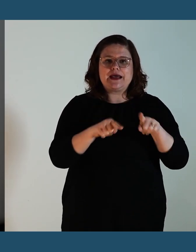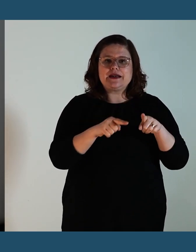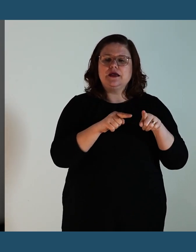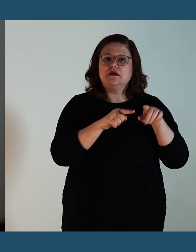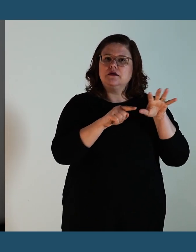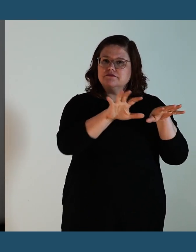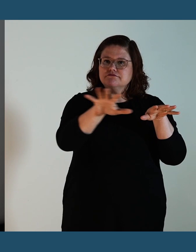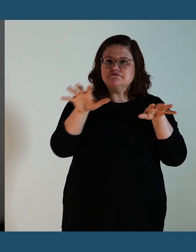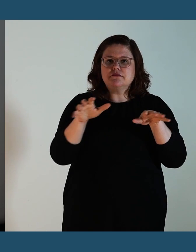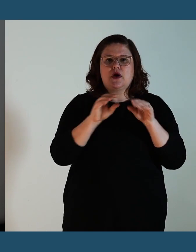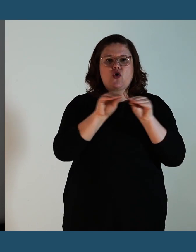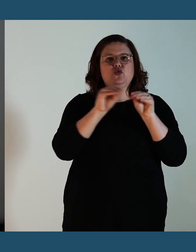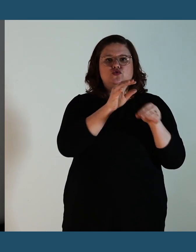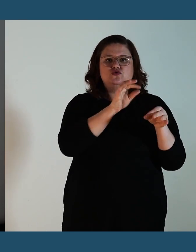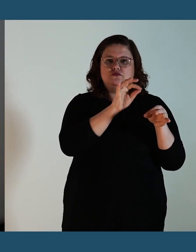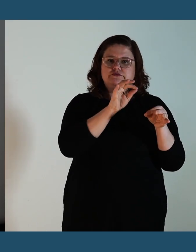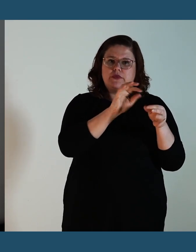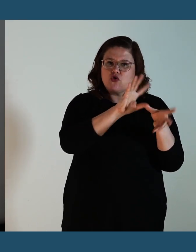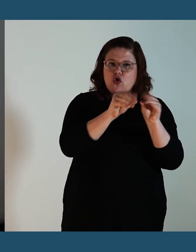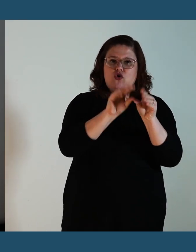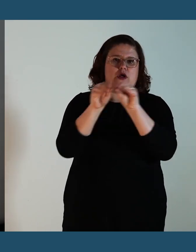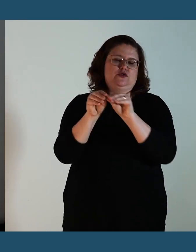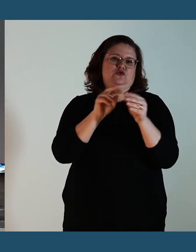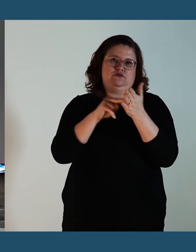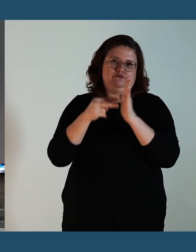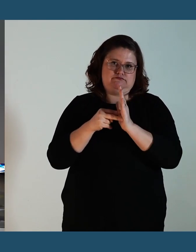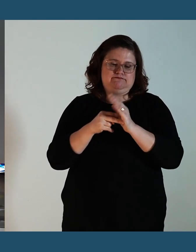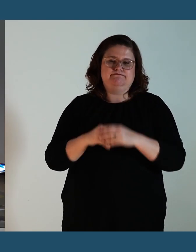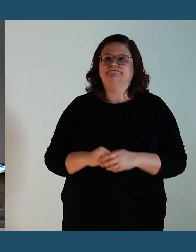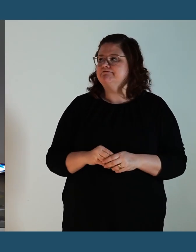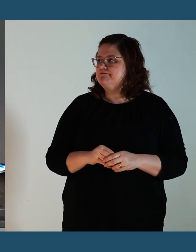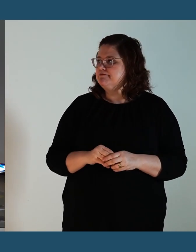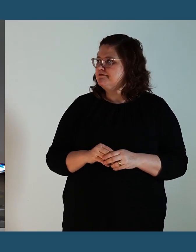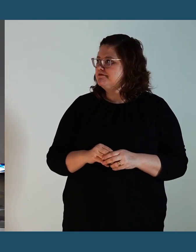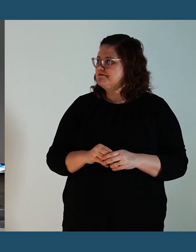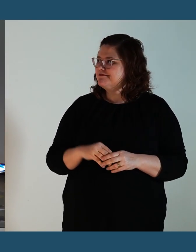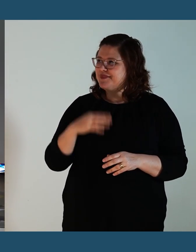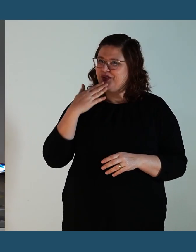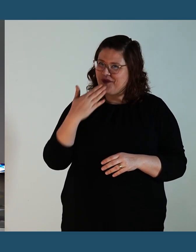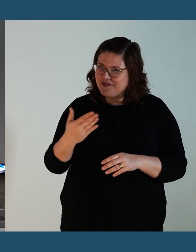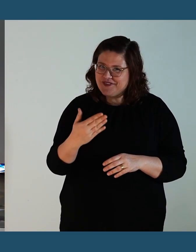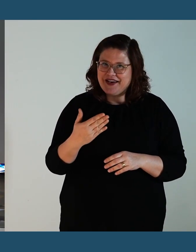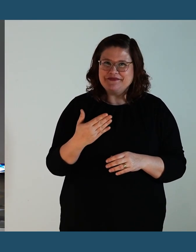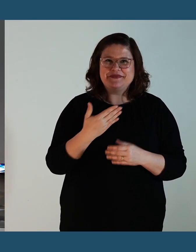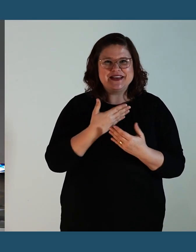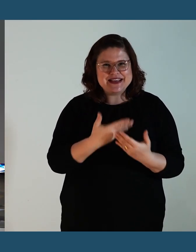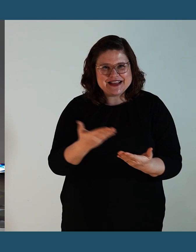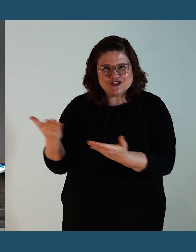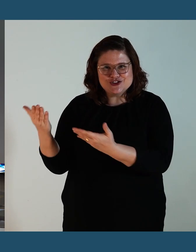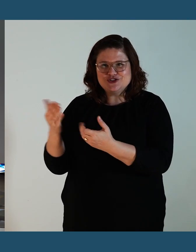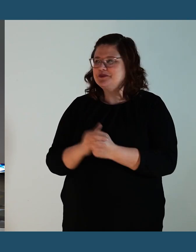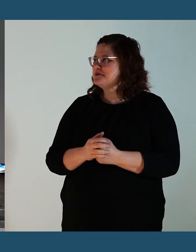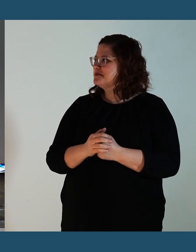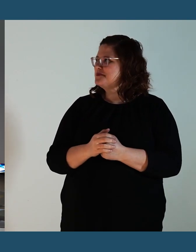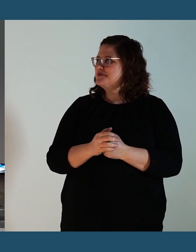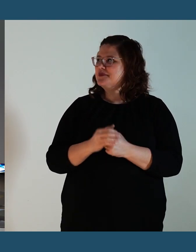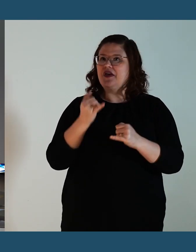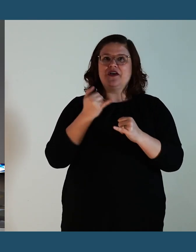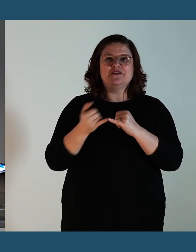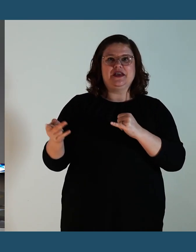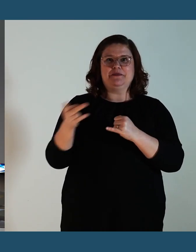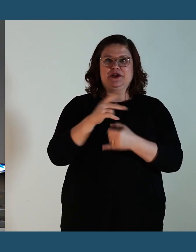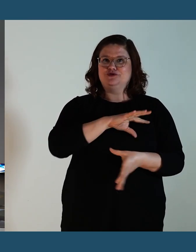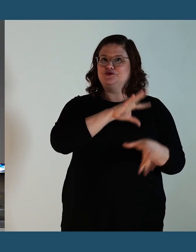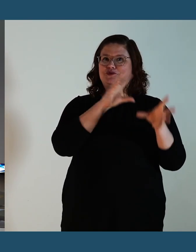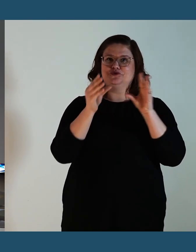räätälöidyillä koulutuskokonaisuuksilla ja ohjeistuksella. Hyvä. Kiitos paljon. Se oli viimeinen kysymys.